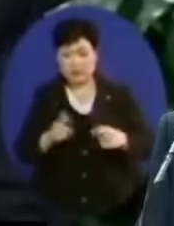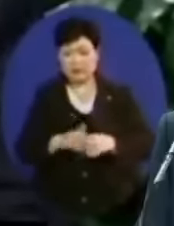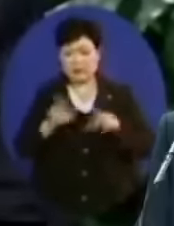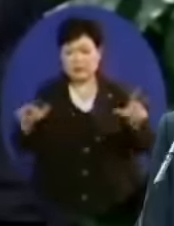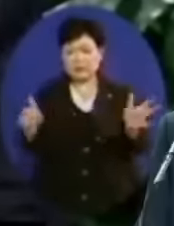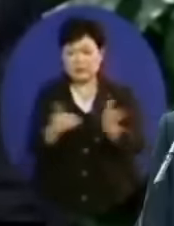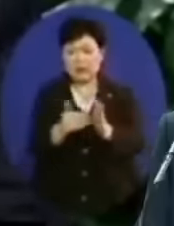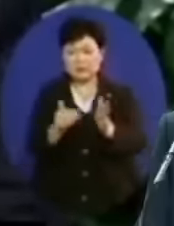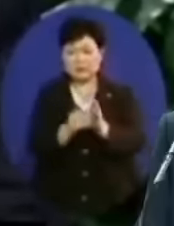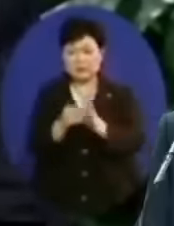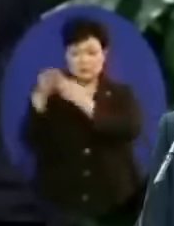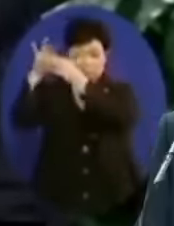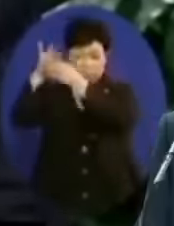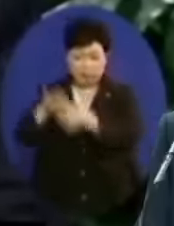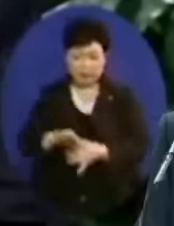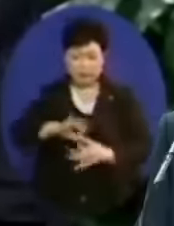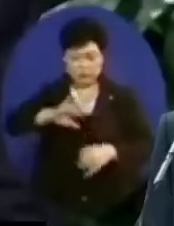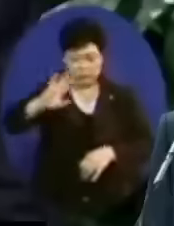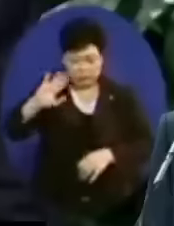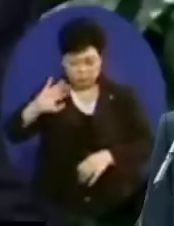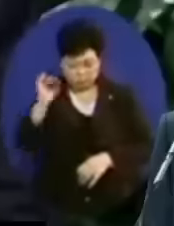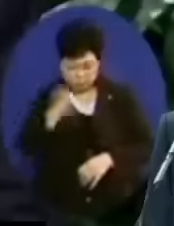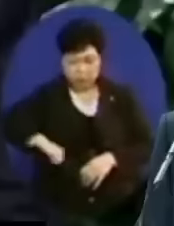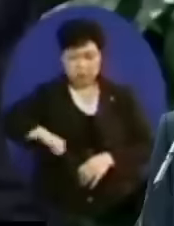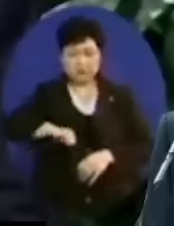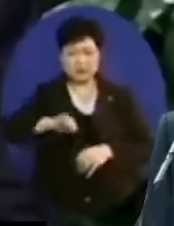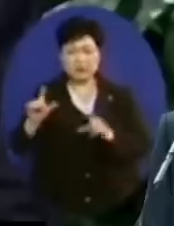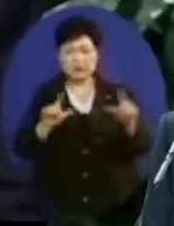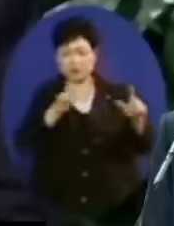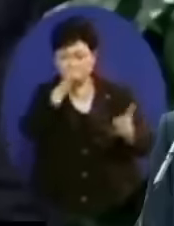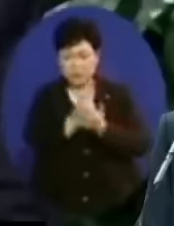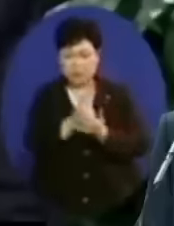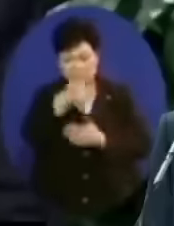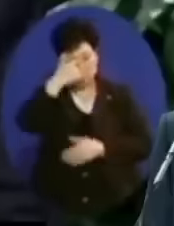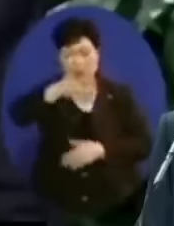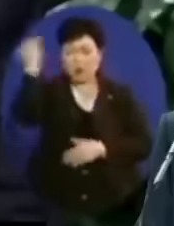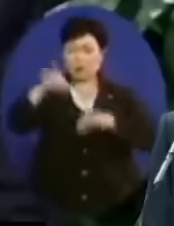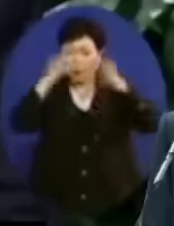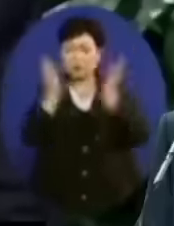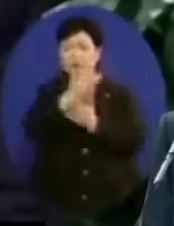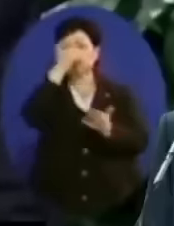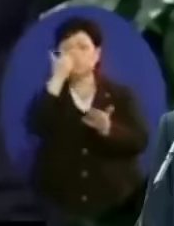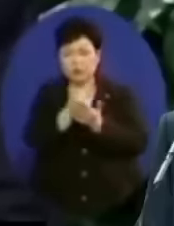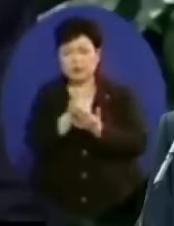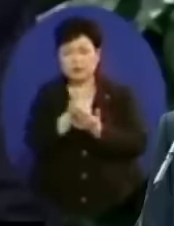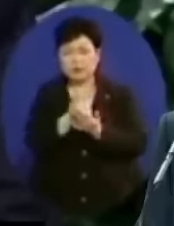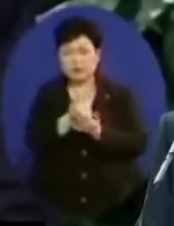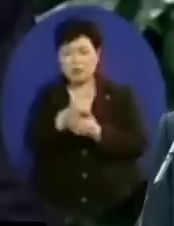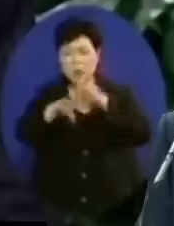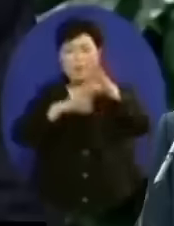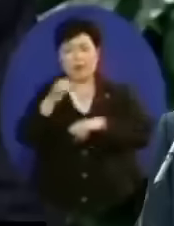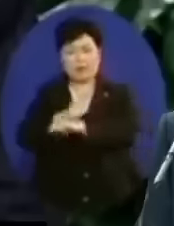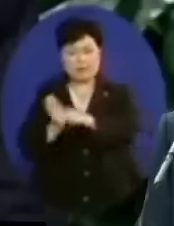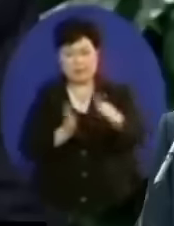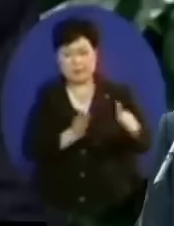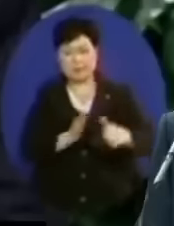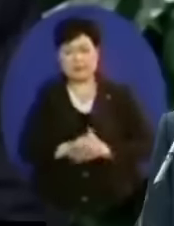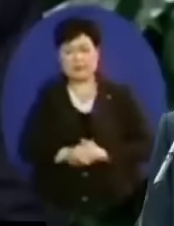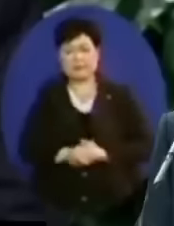지금까지 불순종하고 살아온 과거의 모든 죄를 회개해야 되는 것입니다.